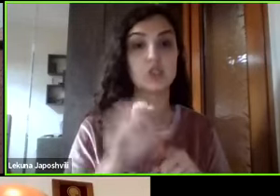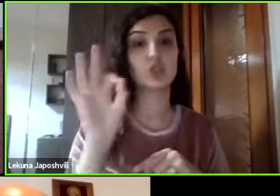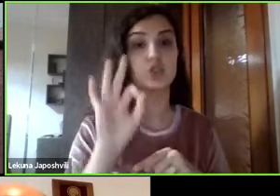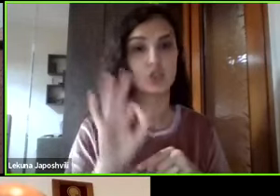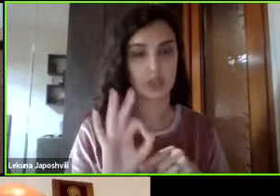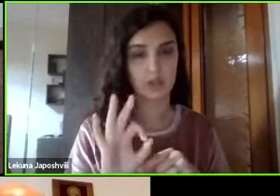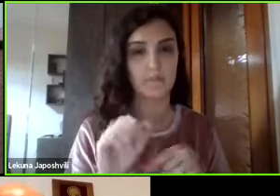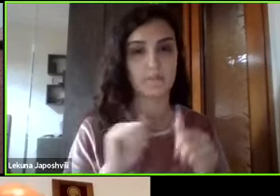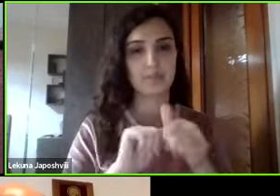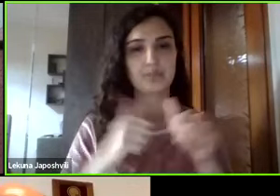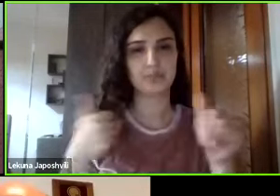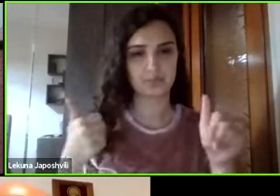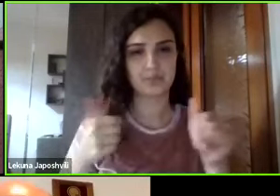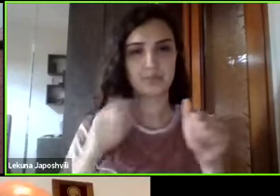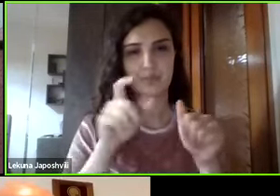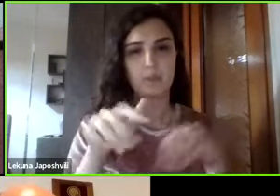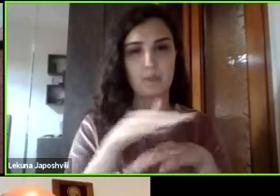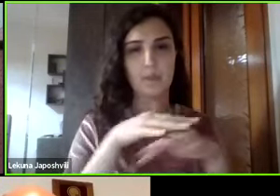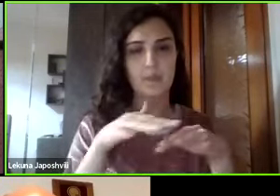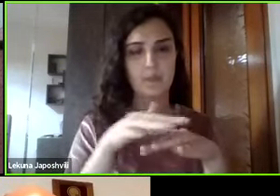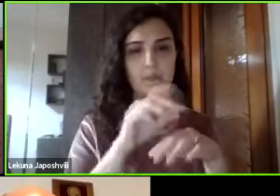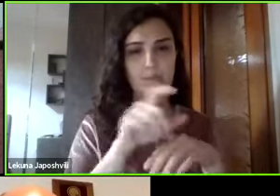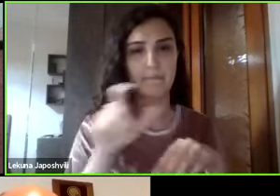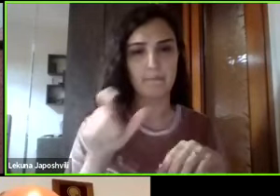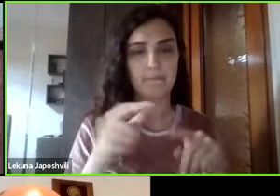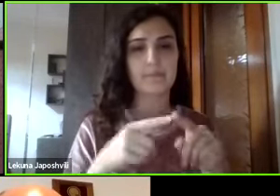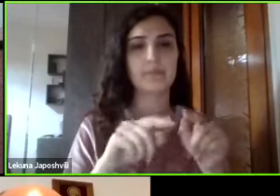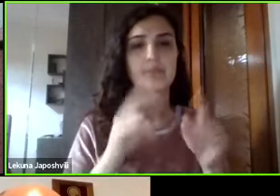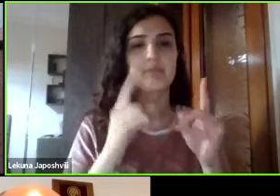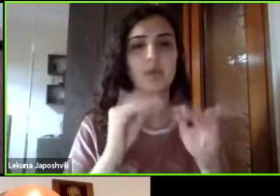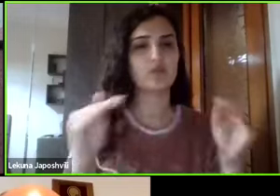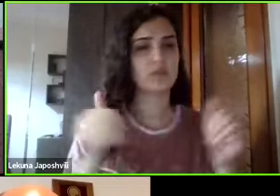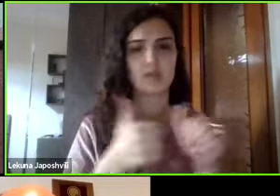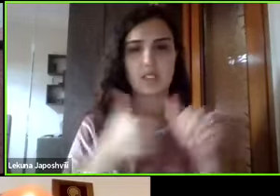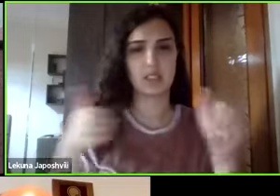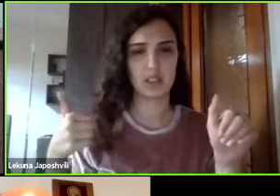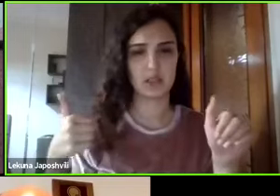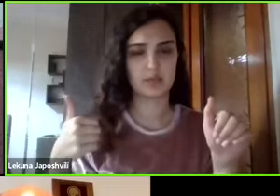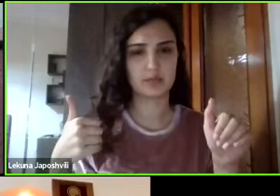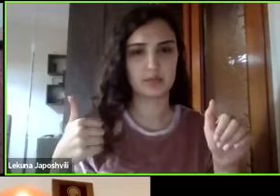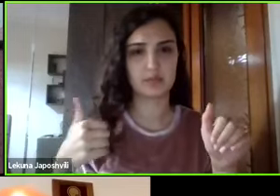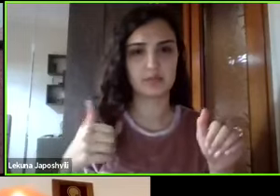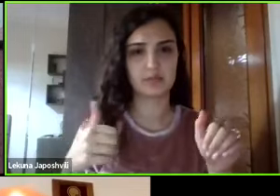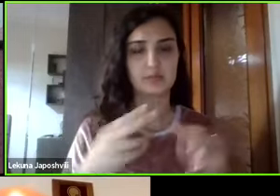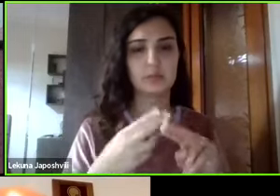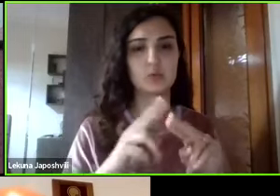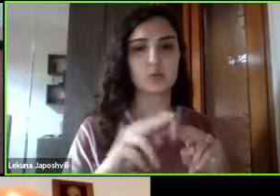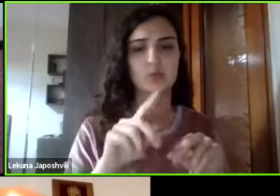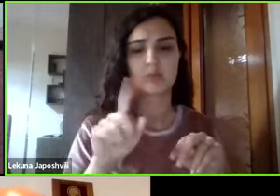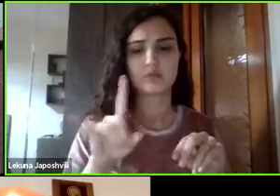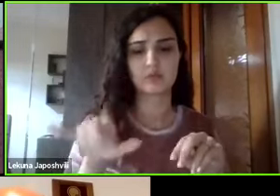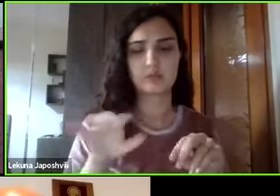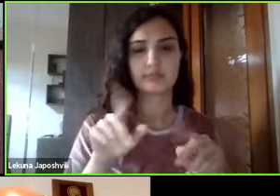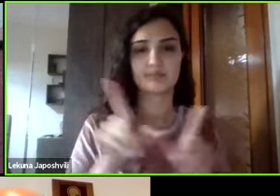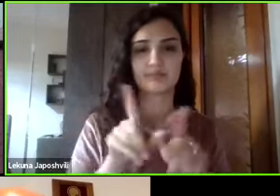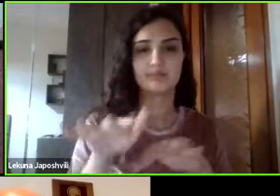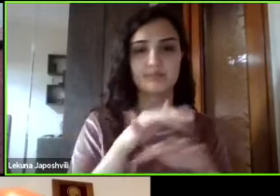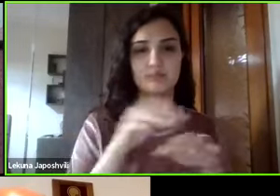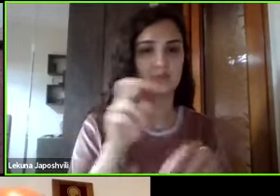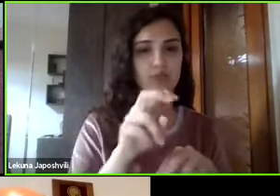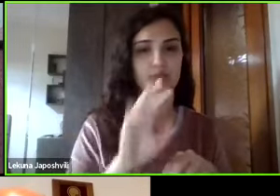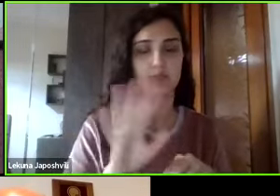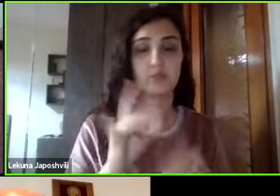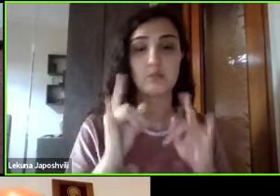ვარიდებთ ხალხმრავალ ადგილს, მით უმეტეს ვარიდებთ ბავშვებს. მით უმეტეს ვარიდებთ ბავშვებს,